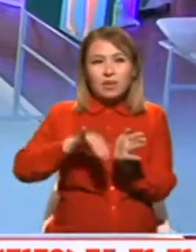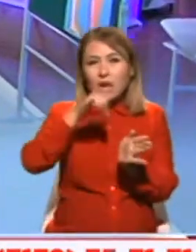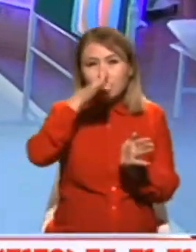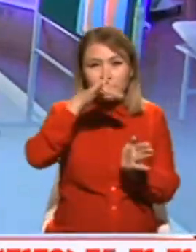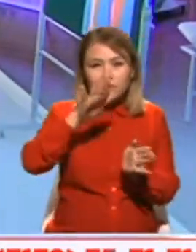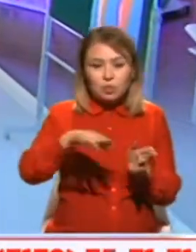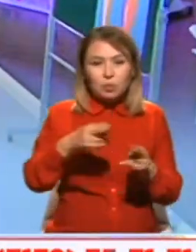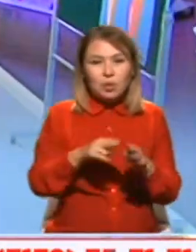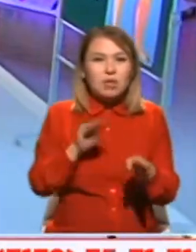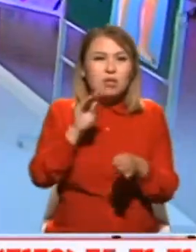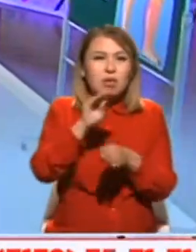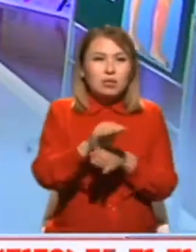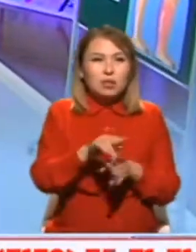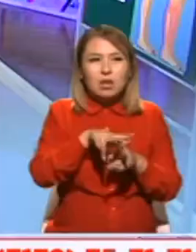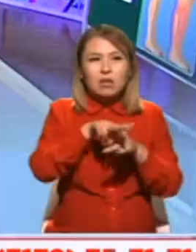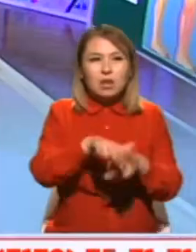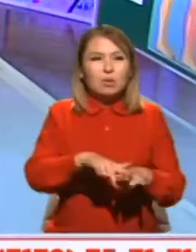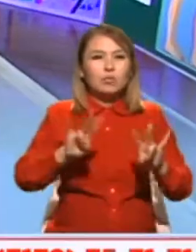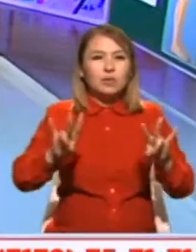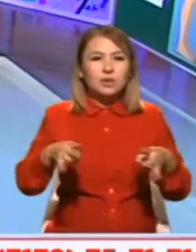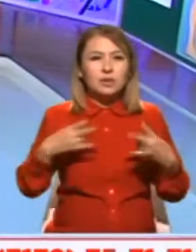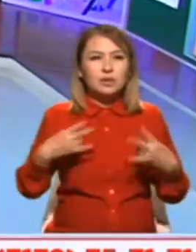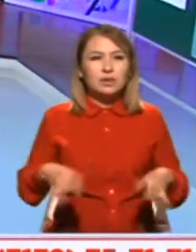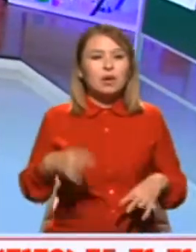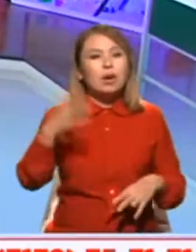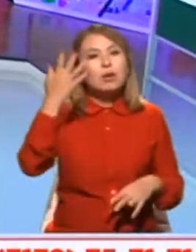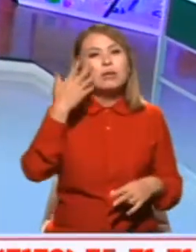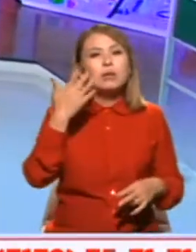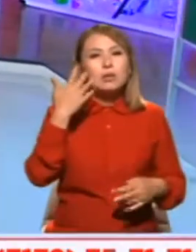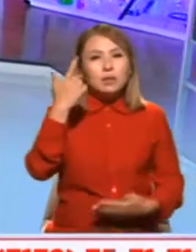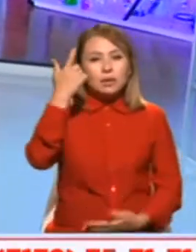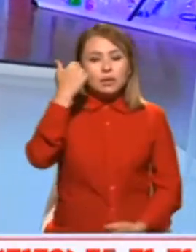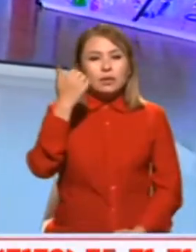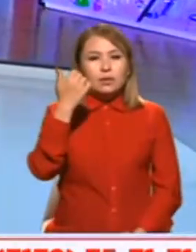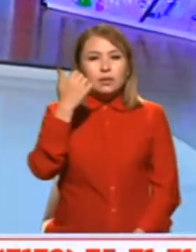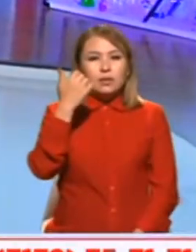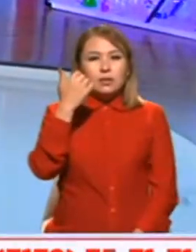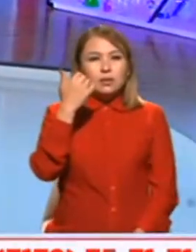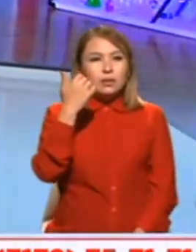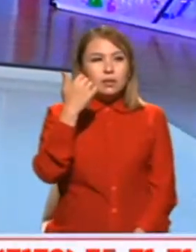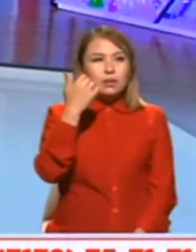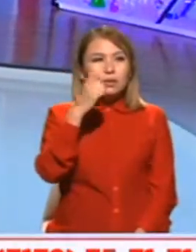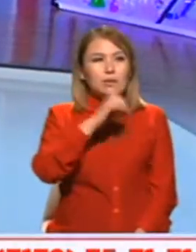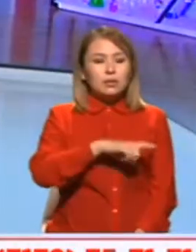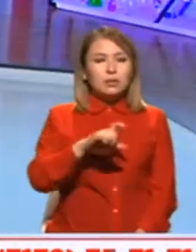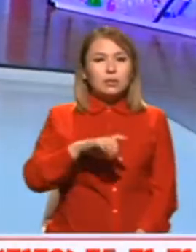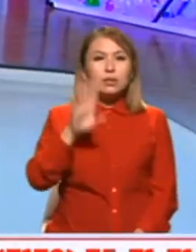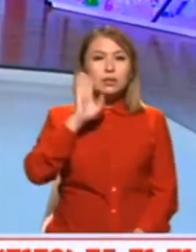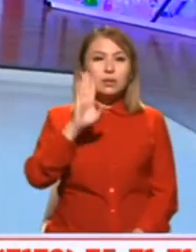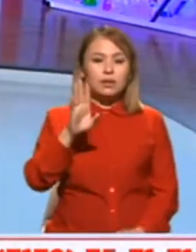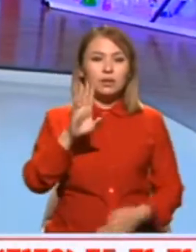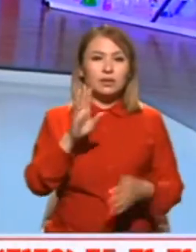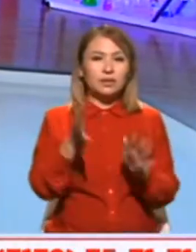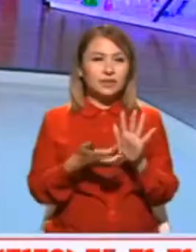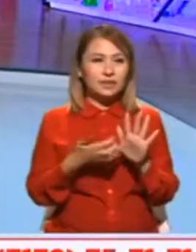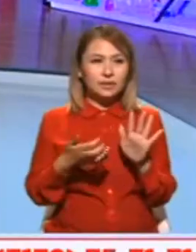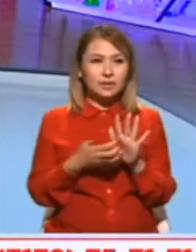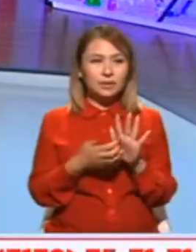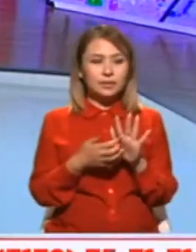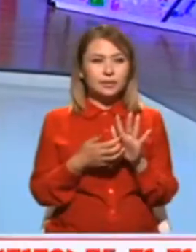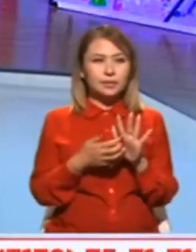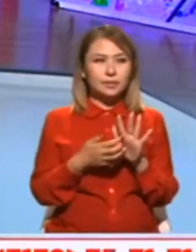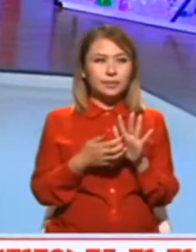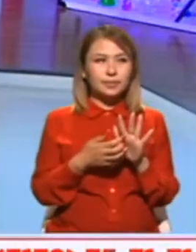қосымша бізге нагрузка берудің қажеті жоқ. Біз қай кезде білеміз, яғни ағзада, мысалы, сусыздану болып жатыр, иә? Яғни бізде